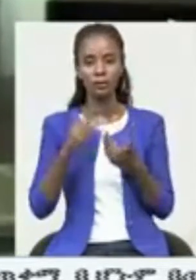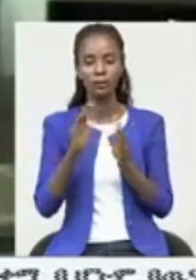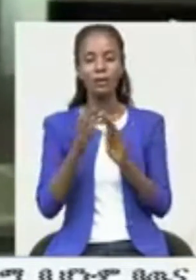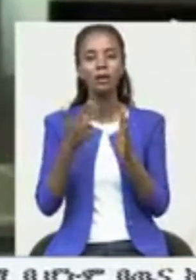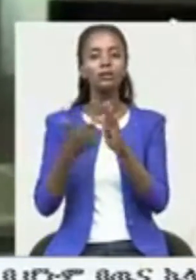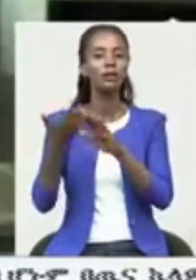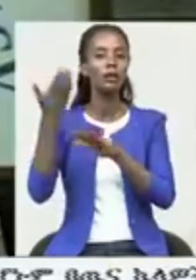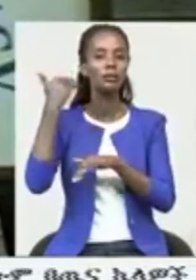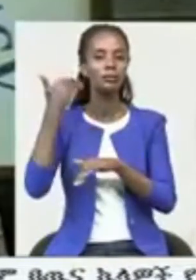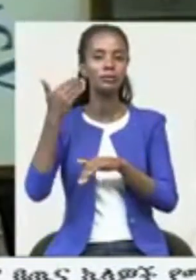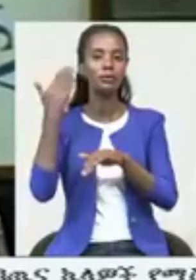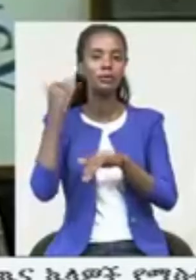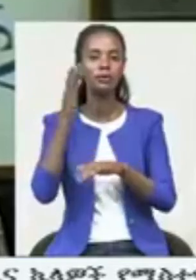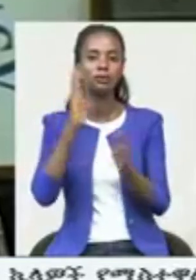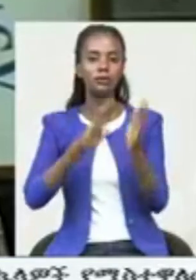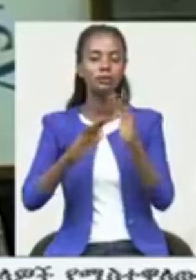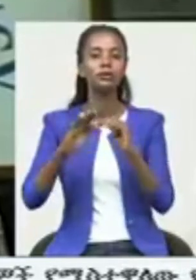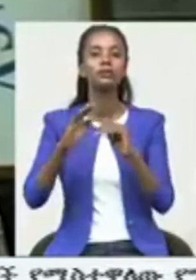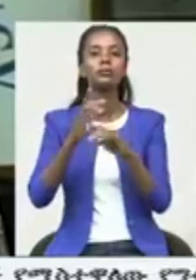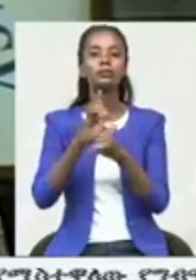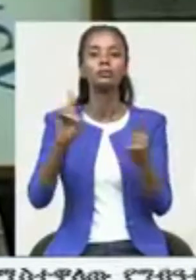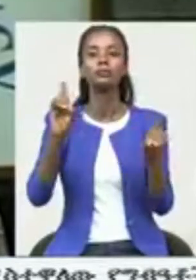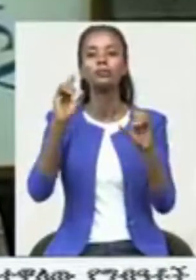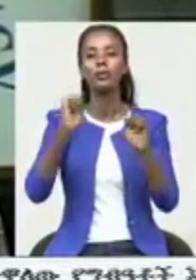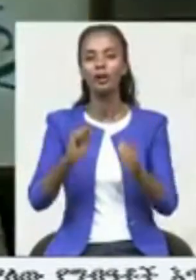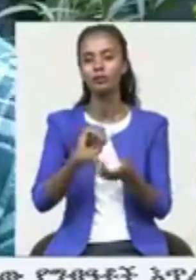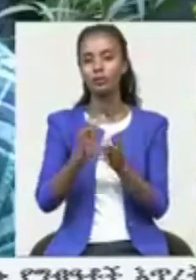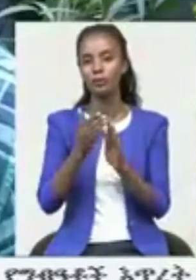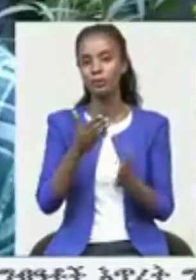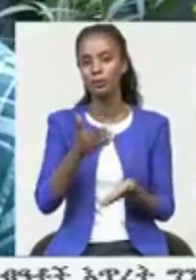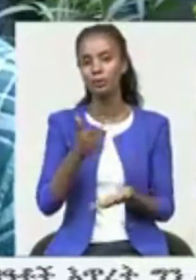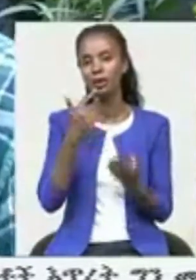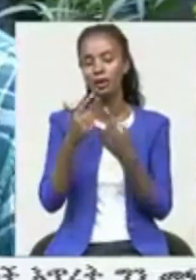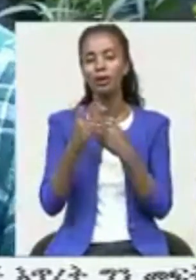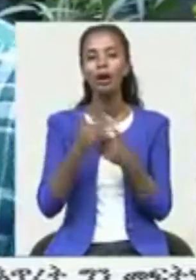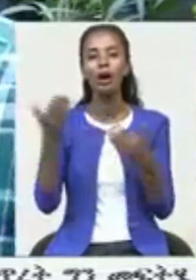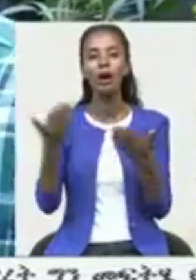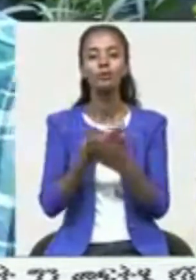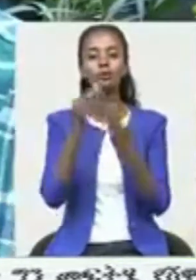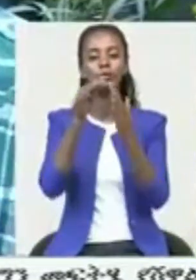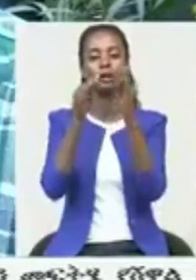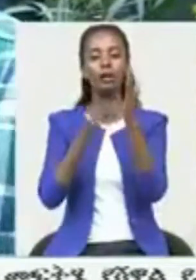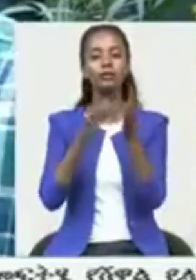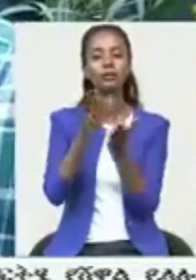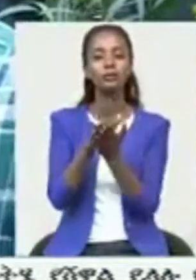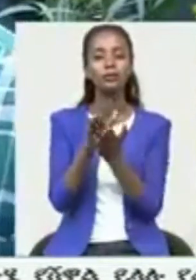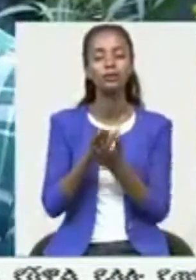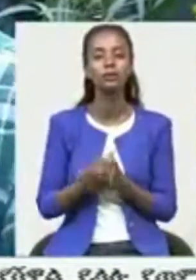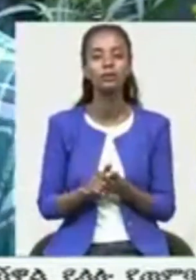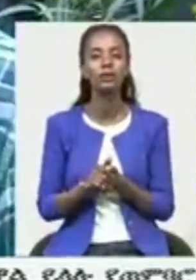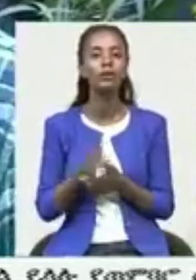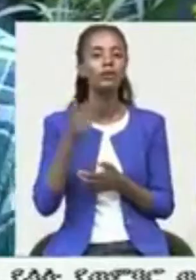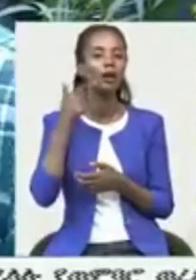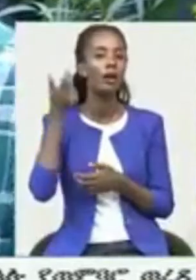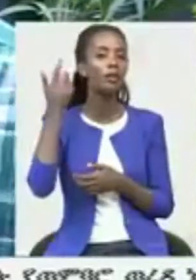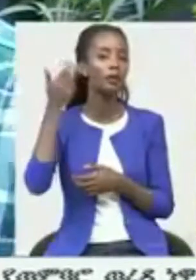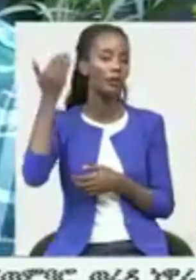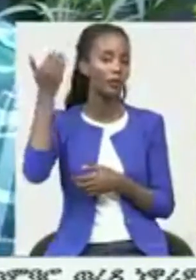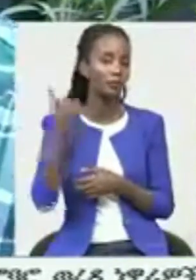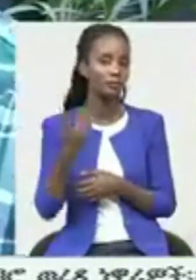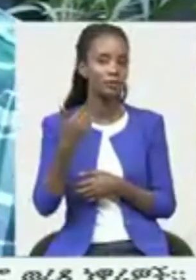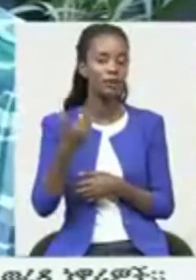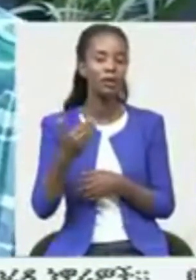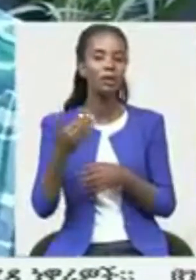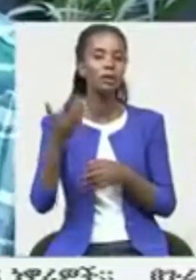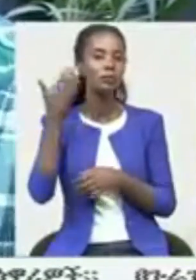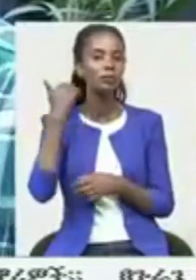ቀደም የነበሩበትን ተግዳሮቶች ለመፍታትም የሚያግዝ መሆኑን ተናግረዋል። አዲሱ ስርዓተ ትምህርት ትላንትና የነበረው ነባሩ